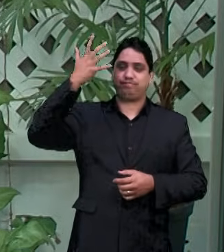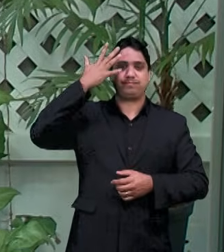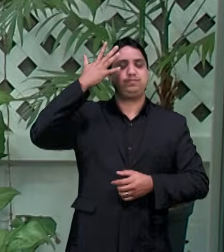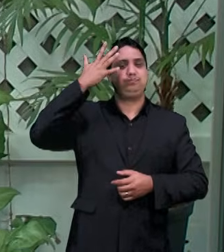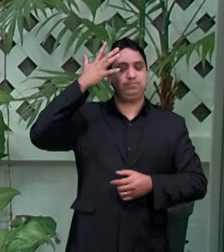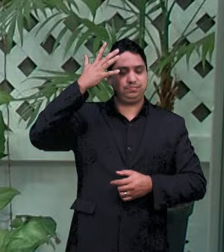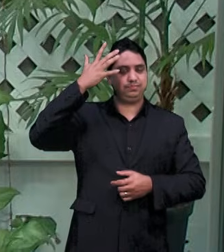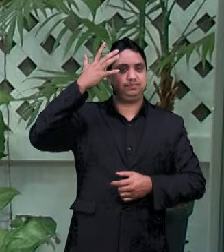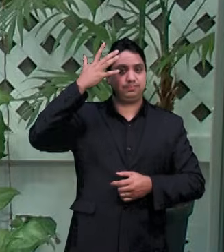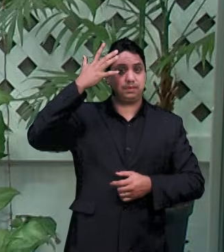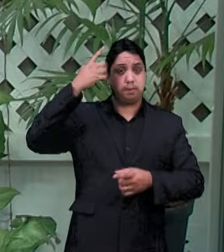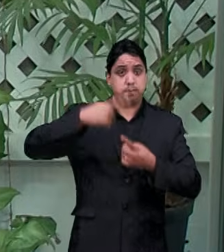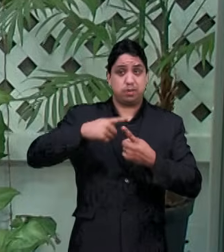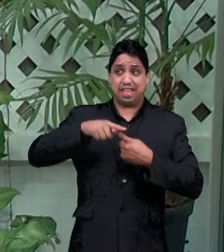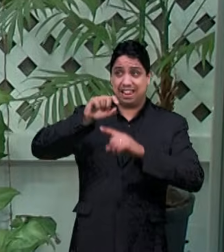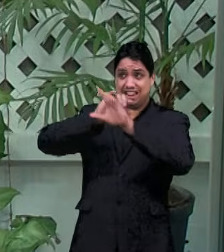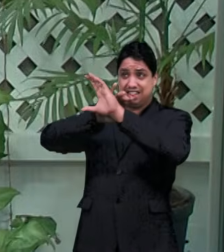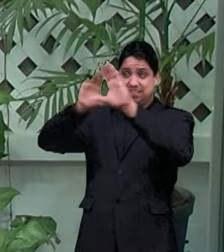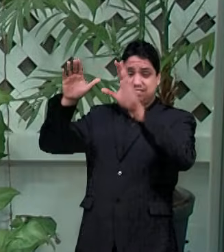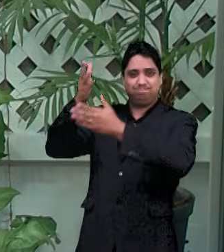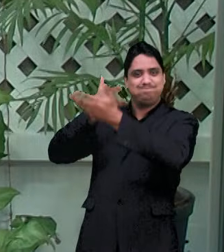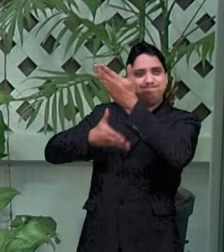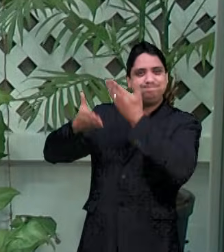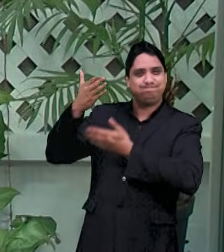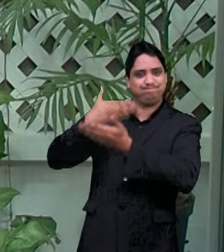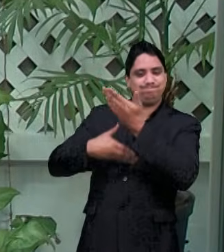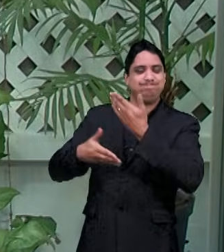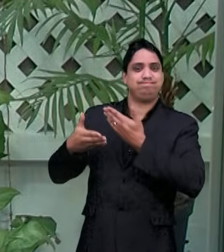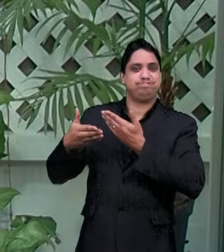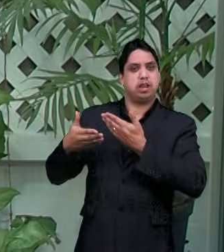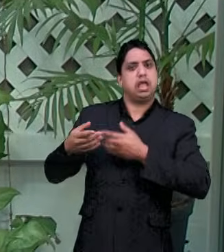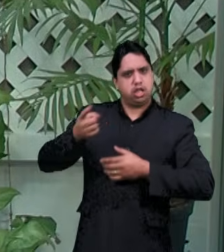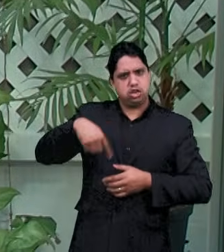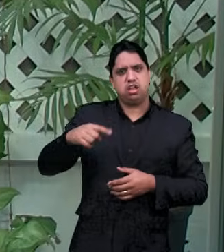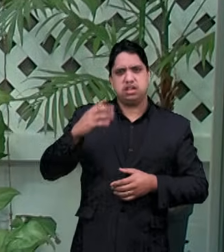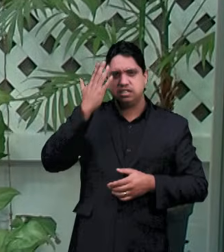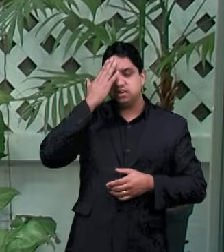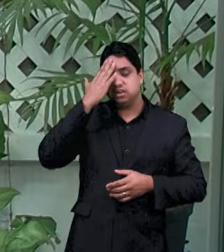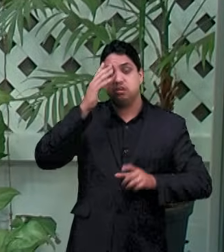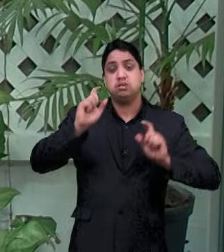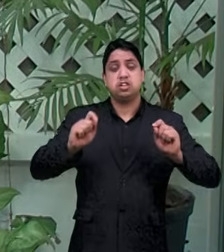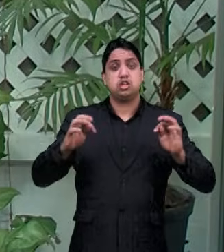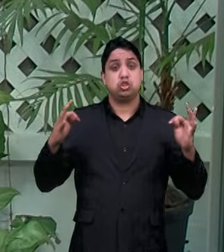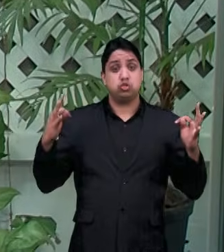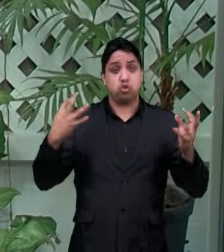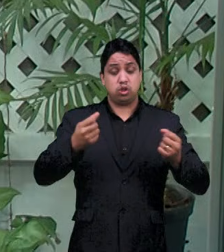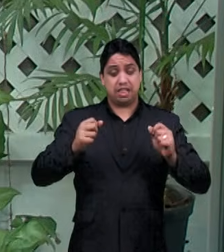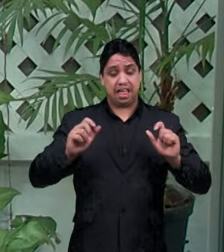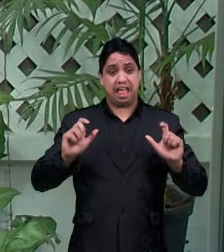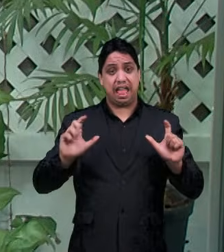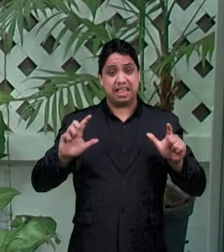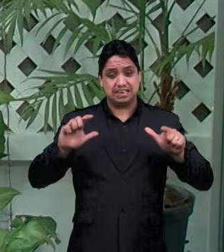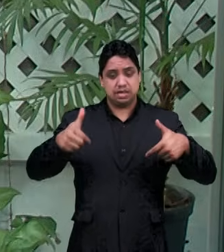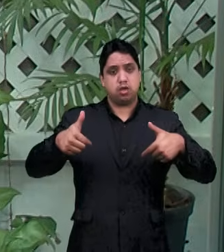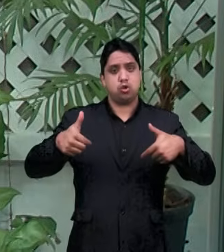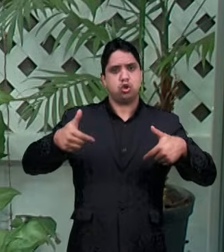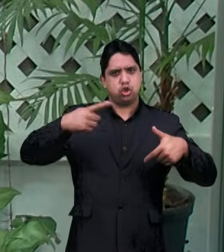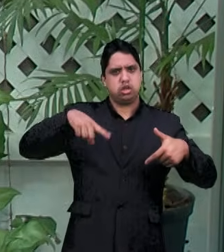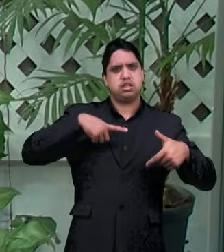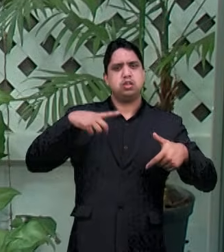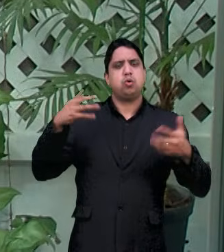révélation, elle vient du haut. Vous pouvez voir. Toute réaction aujourd'hui, c'est la